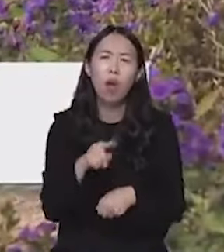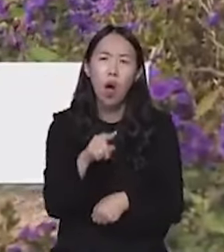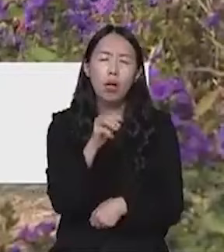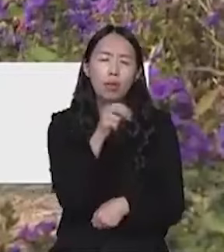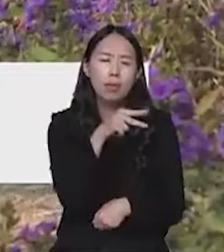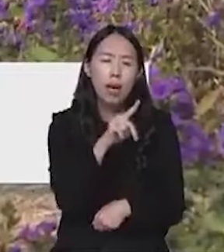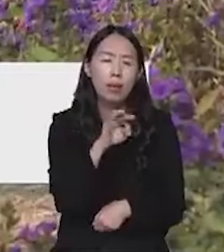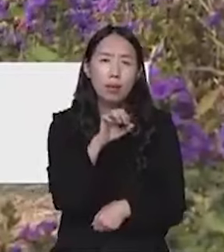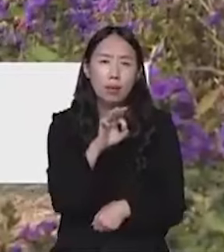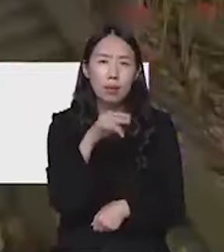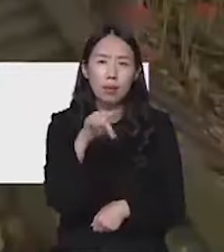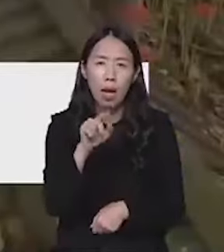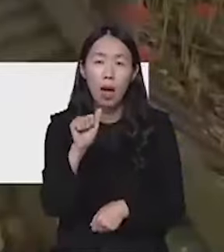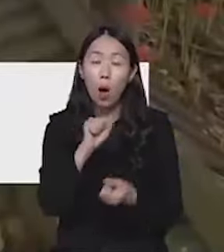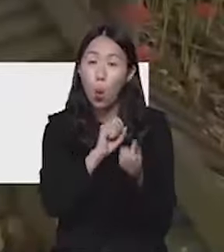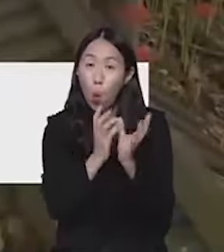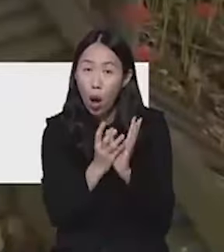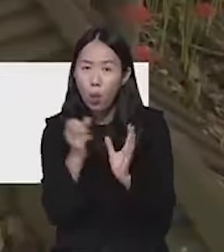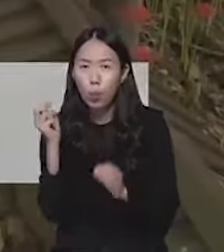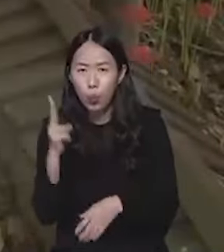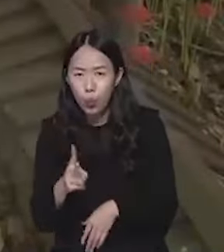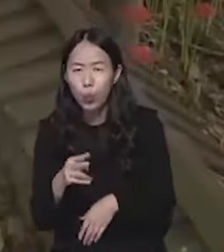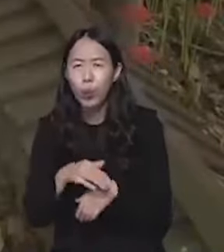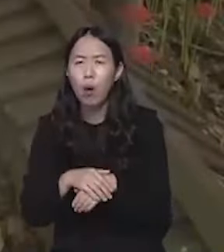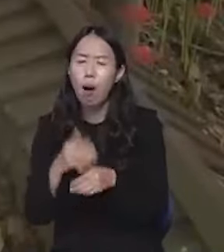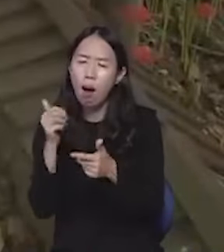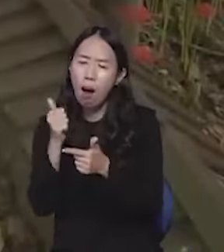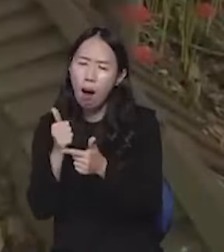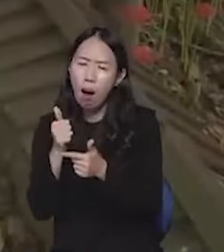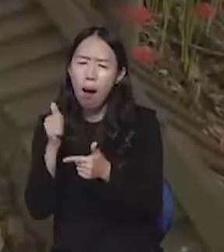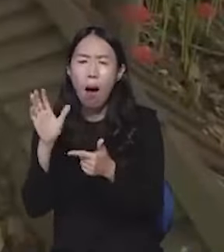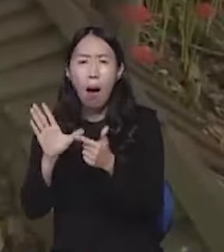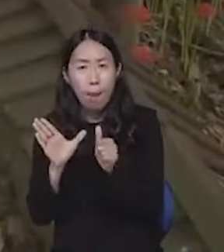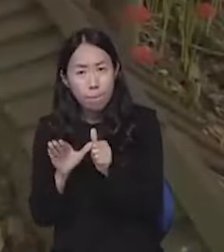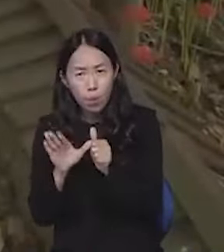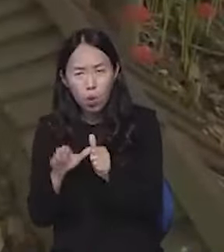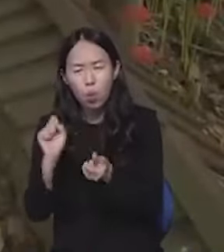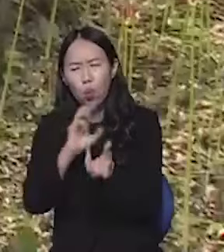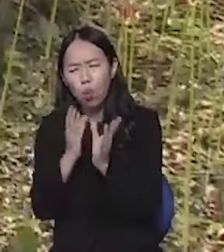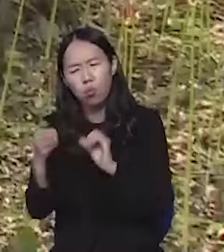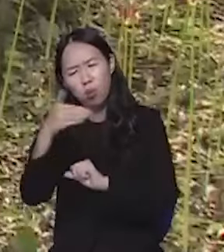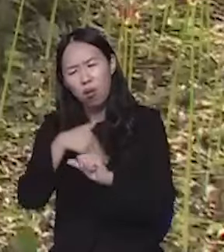축제와 한평 꽃무르 축제도 개화 상태가 나빠 행사에 타격을 입었습니다.